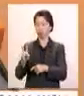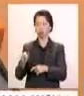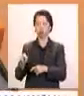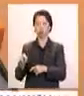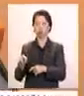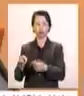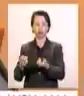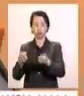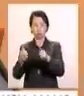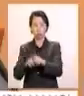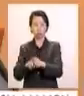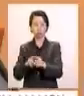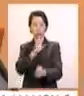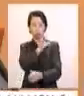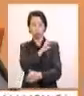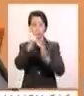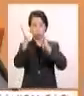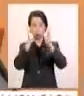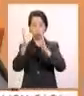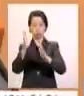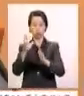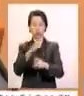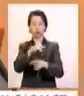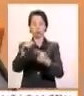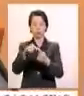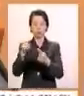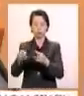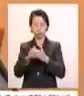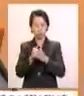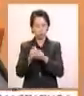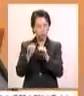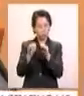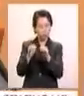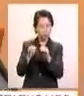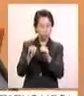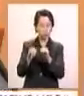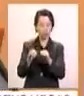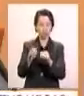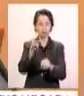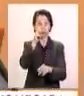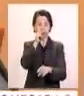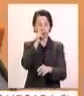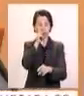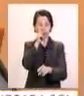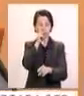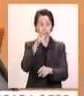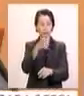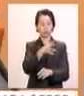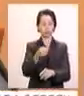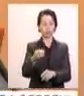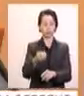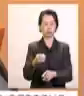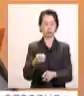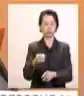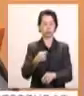jadi jurulatih kebangsaan, tetapi apabila dia membimbing Kedah Dan